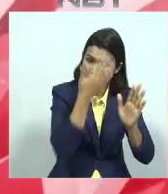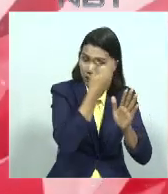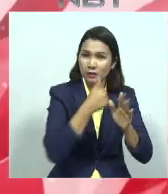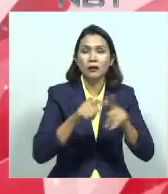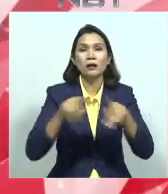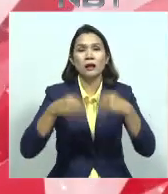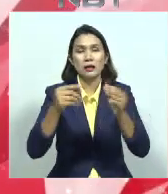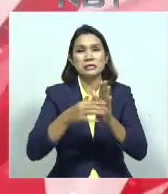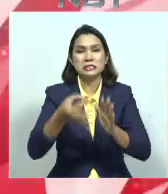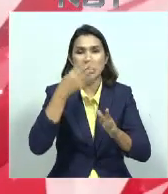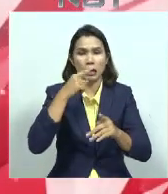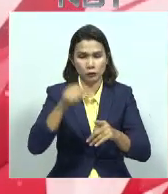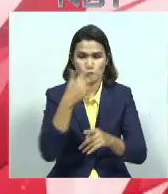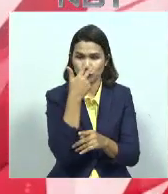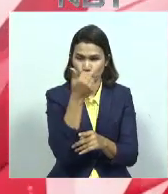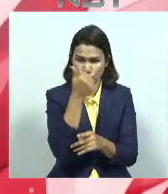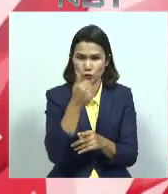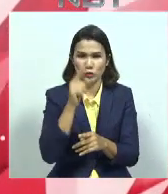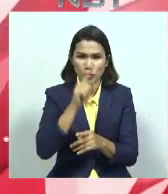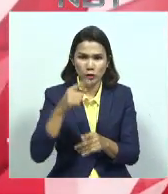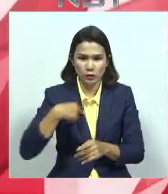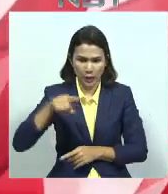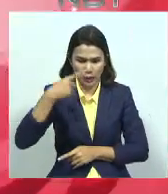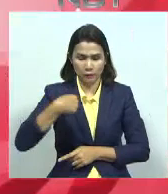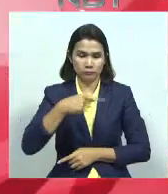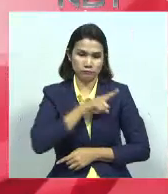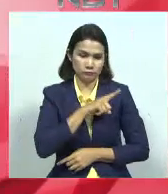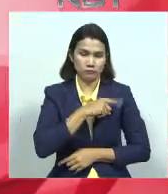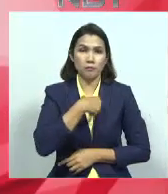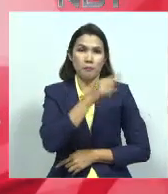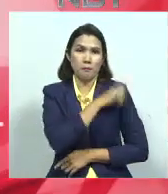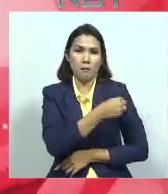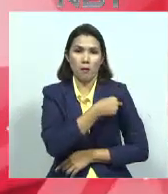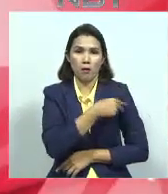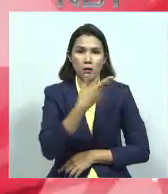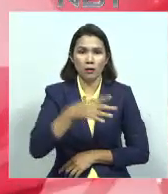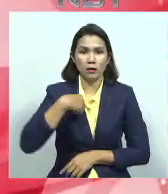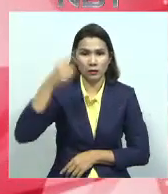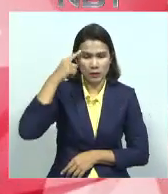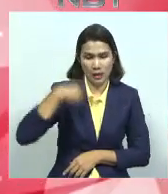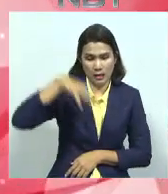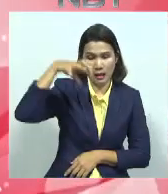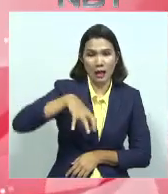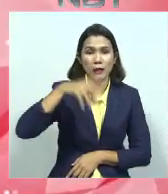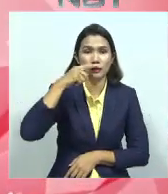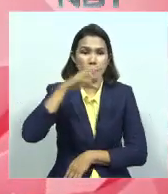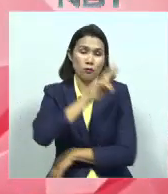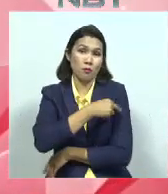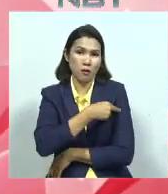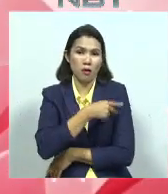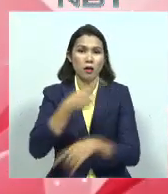ให้เป็นยาควบคุมพิเศษที่จะต้องสั่งจ่ายโดยแพทย์และขายได้เฉพาะในสถานพยาบาลเท่านั้นแต่เ